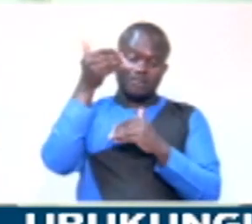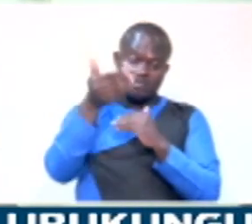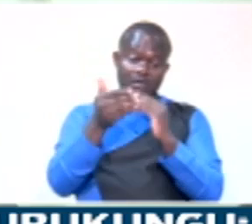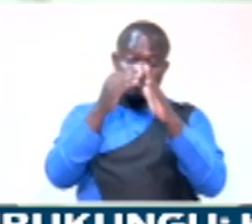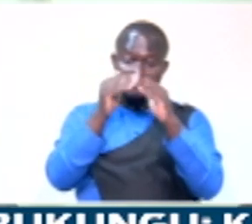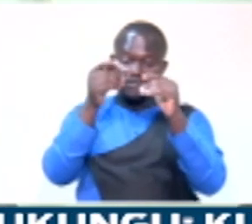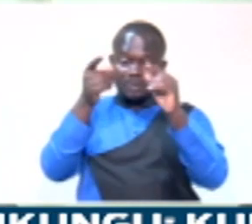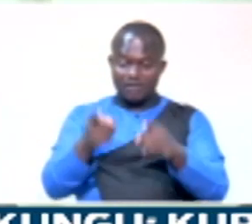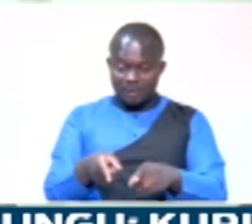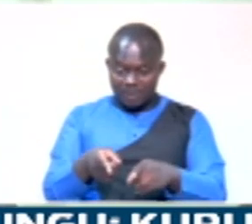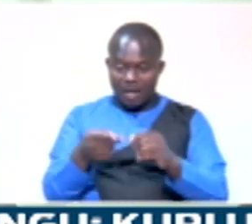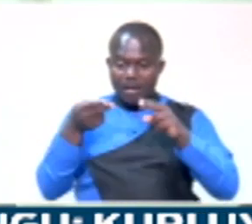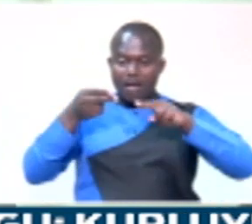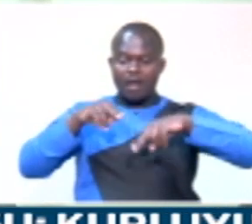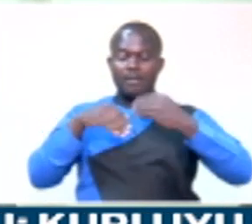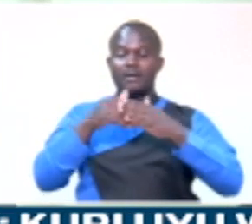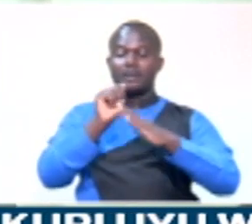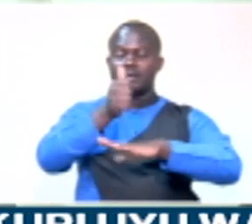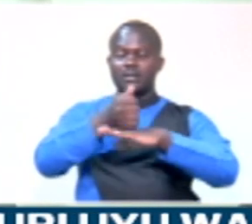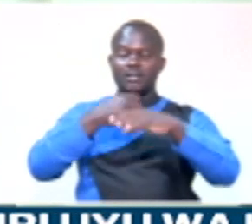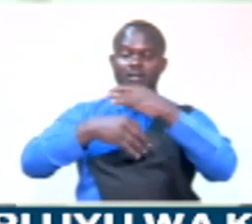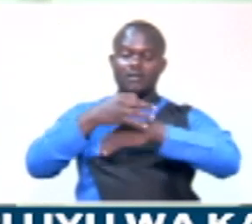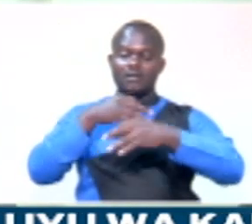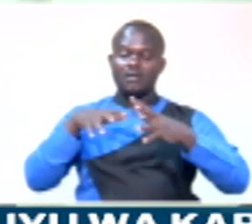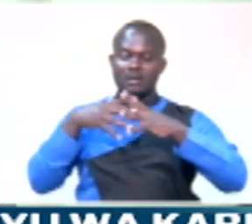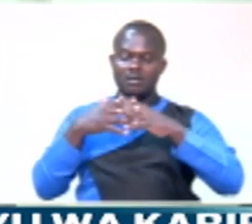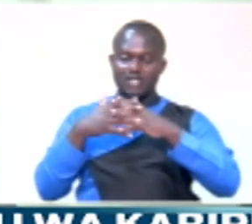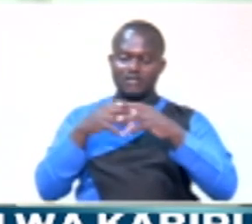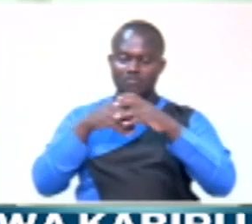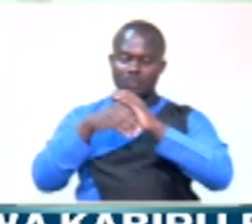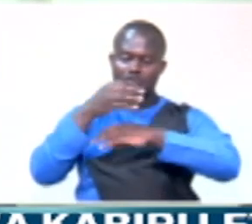inzibonetse habayeho gushyira imashini mu ruganda no kuzigerageza,